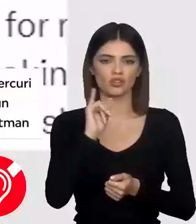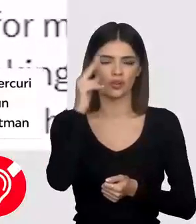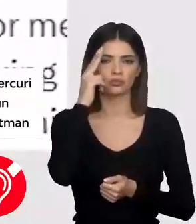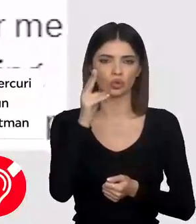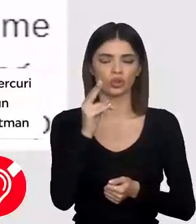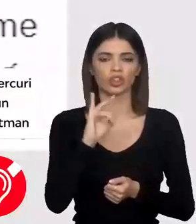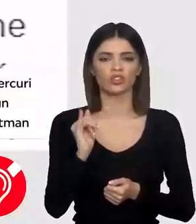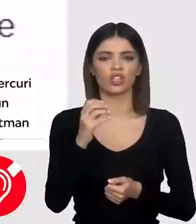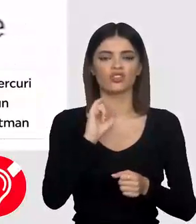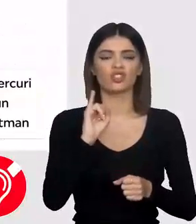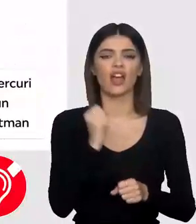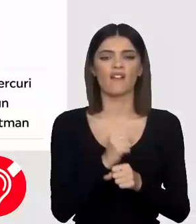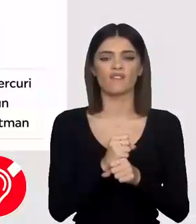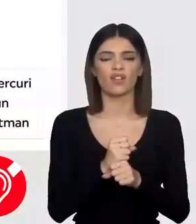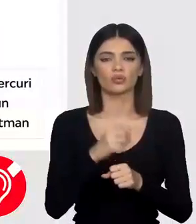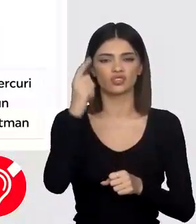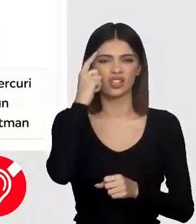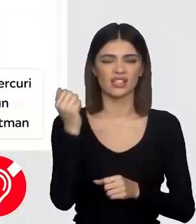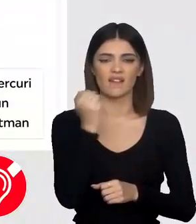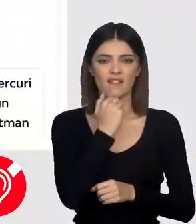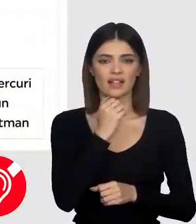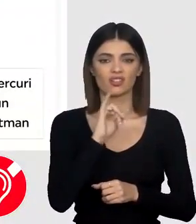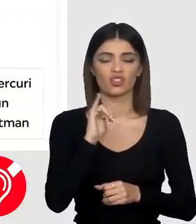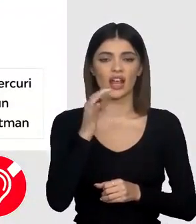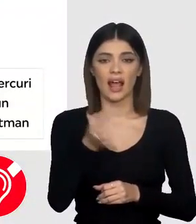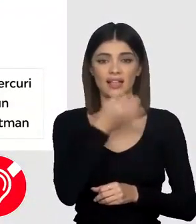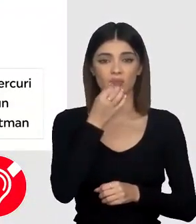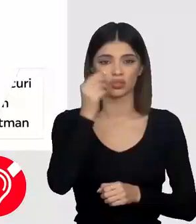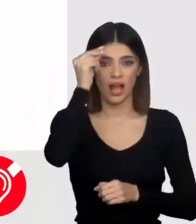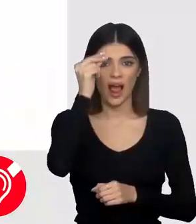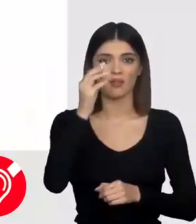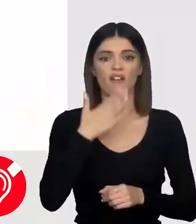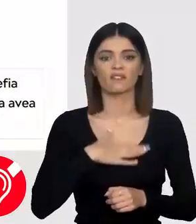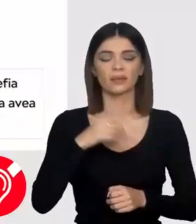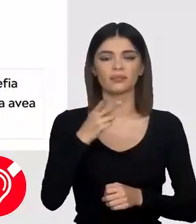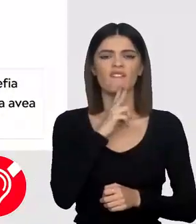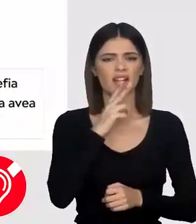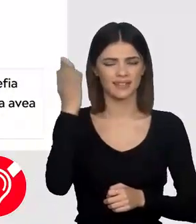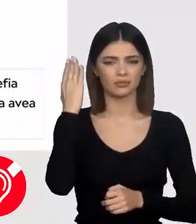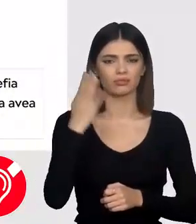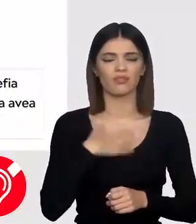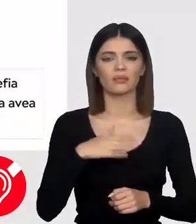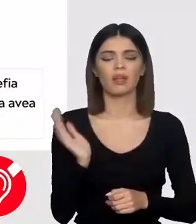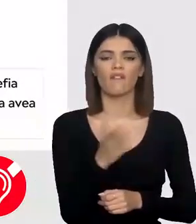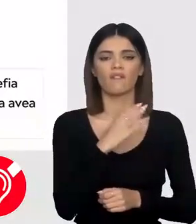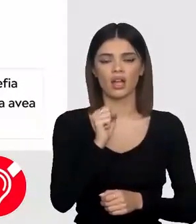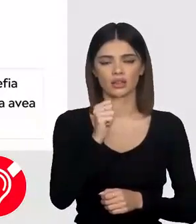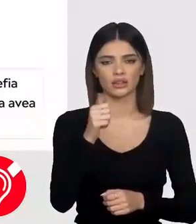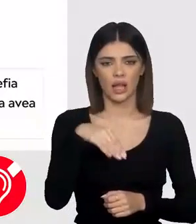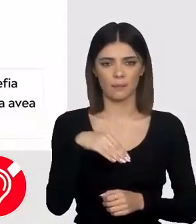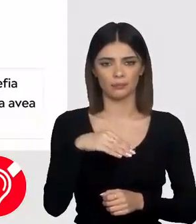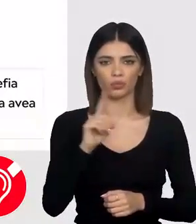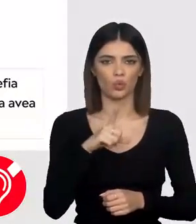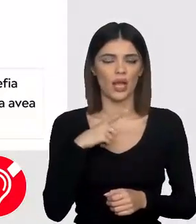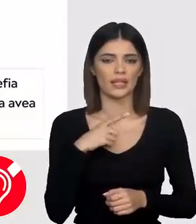cofondatorul OpenAI, Ilya Schutzfecker, cel care îl anunța vinerea trecută pe Altman că va fi dat afară. Nu este